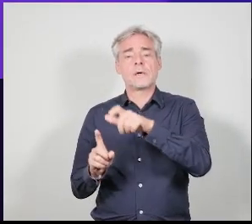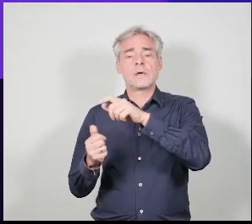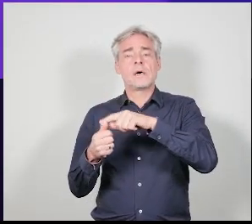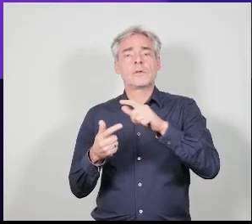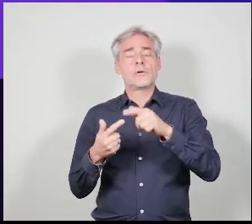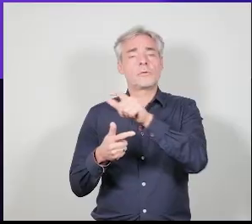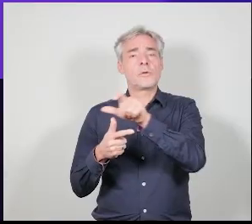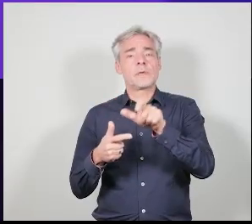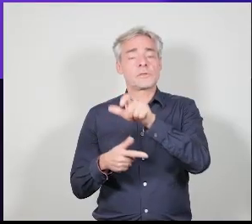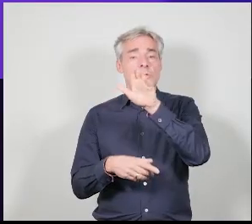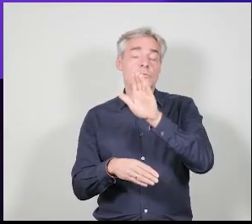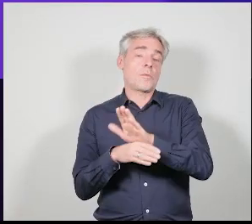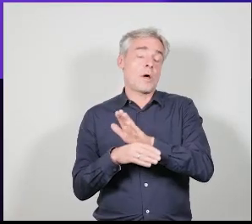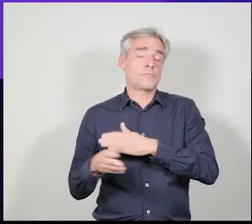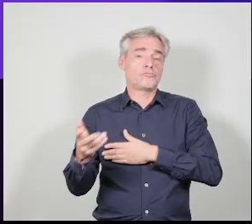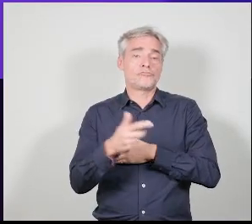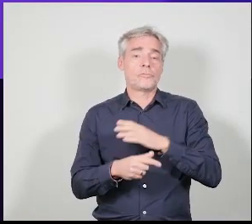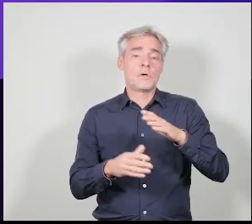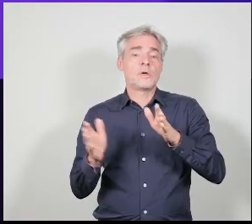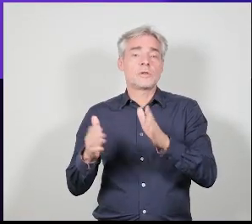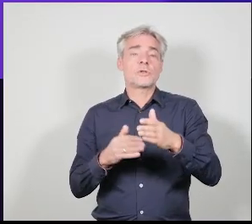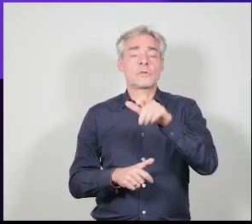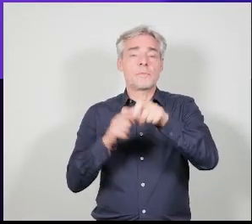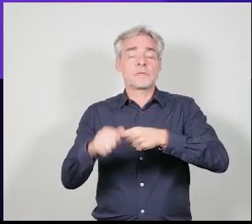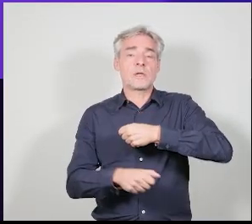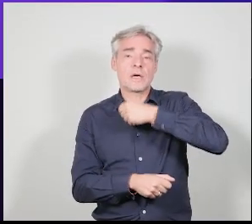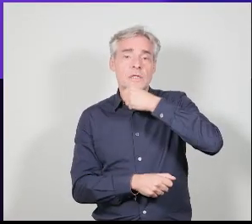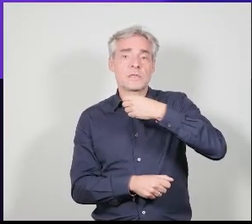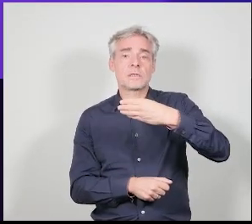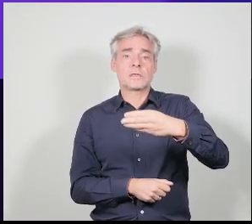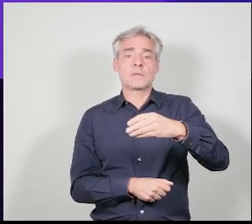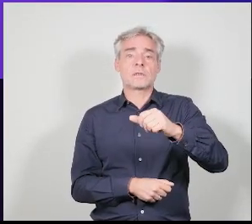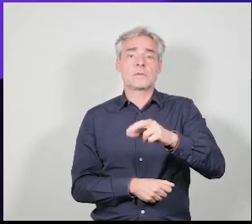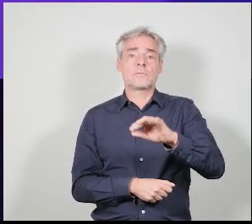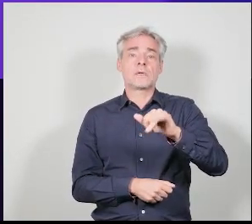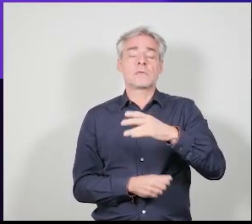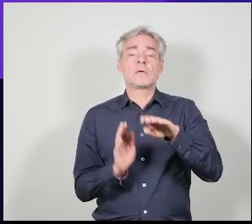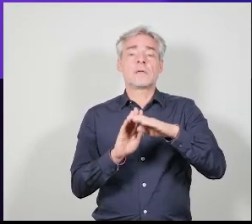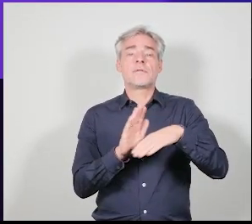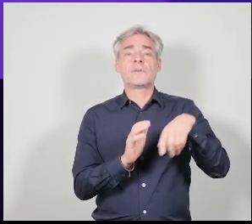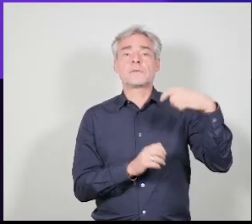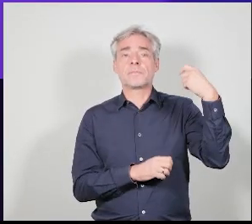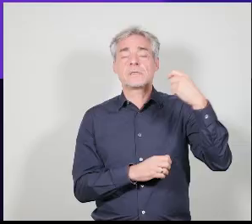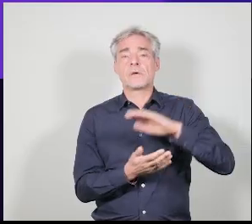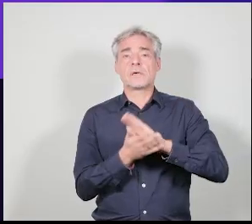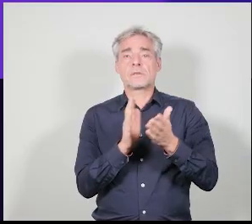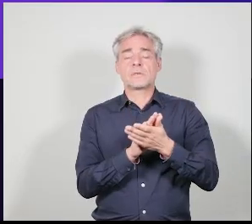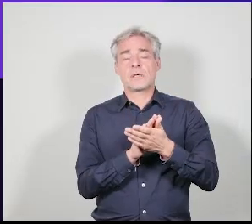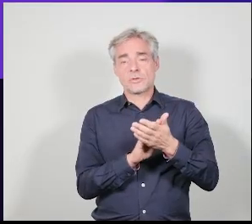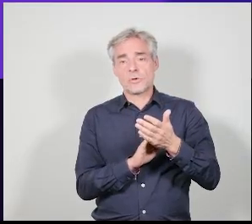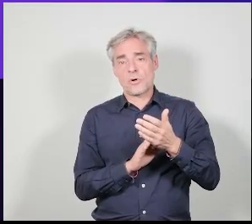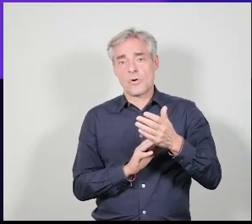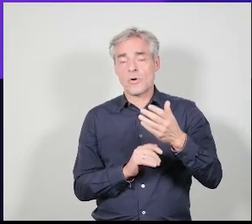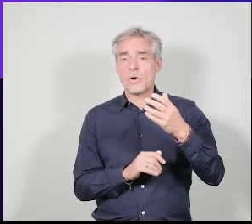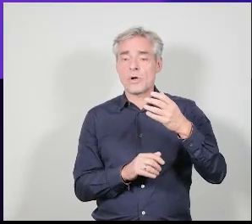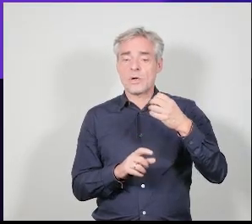2 représentants dans le champ des personnes âgées. C'est Martine Gruer, elle est vice-présidente de l'association Hold Up. Hold Up, c'est une association